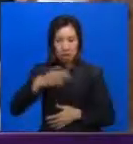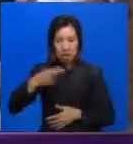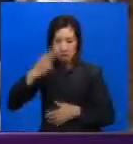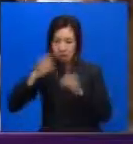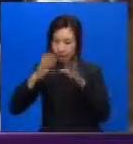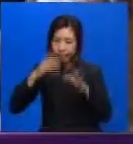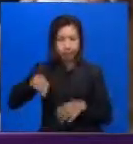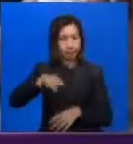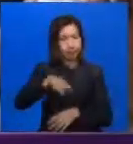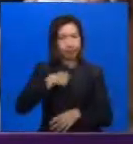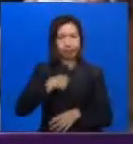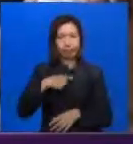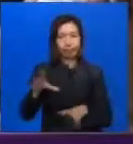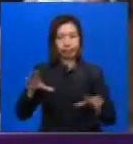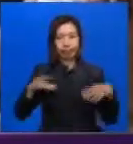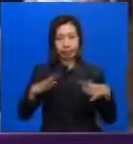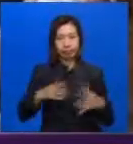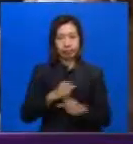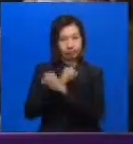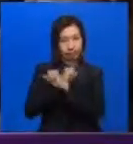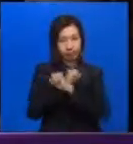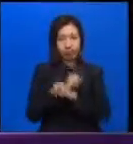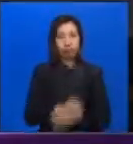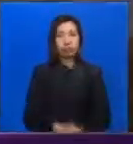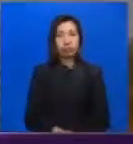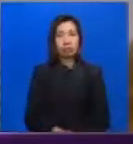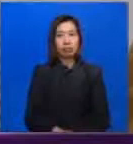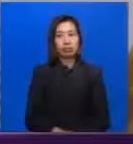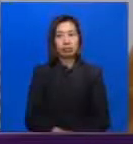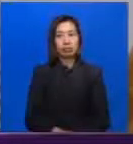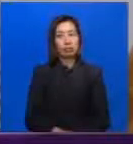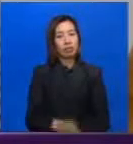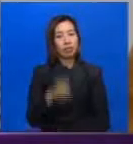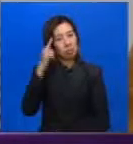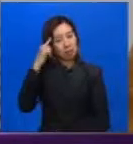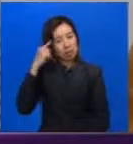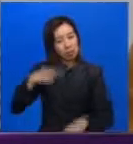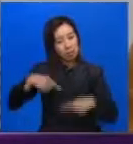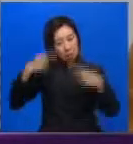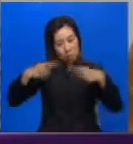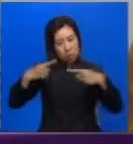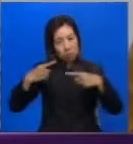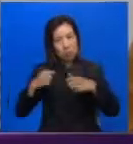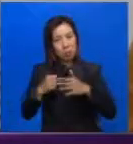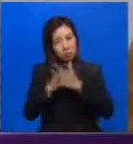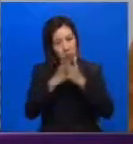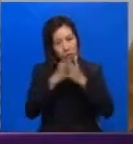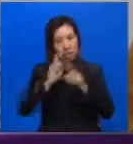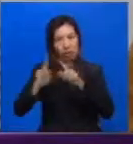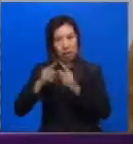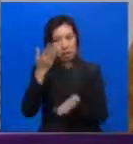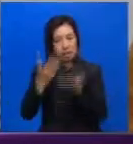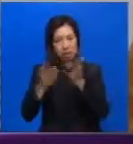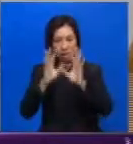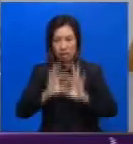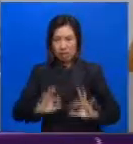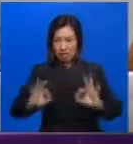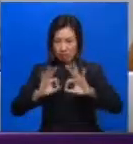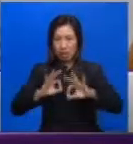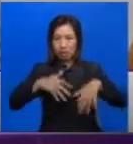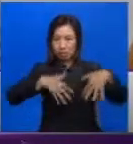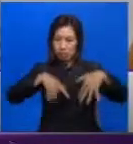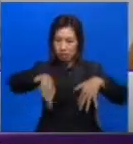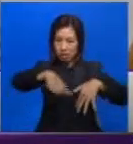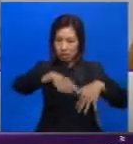ของผู้คนไว้ให้ได้มากที่สุด ไม่ว่าจะต่อสู้กันอย่างไรเราต้องรักษาชีวิตของผู้คนที่เกี่ยวข้